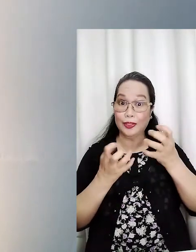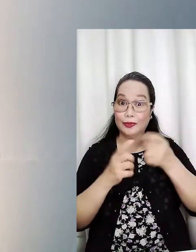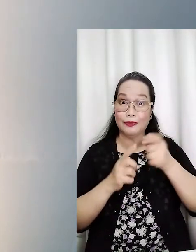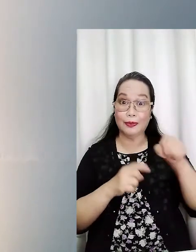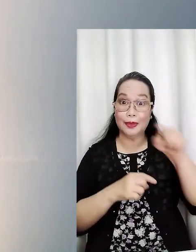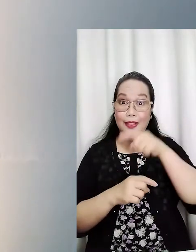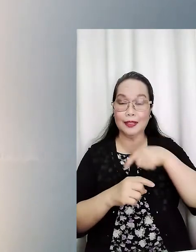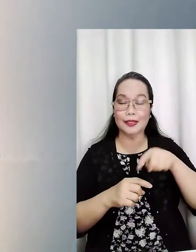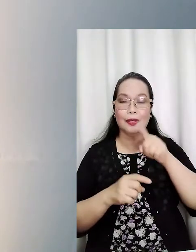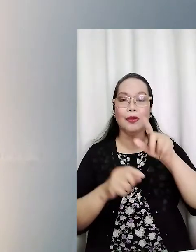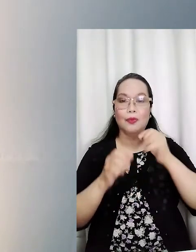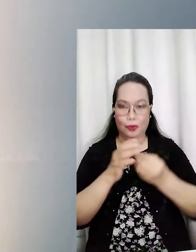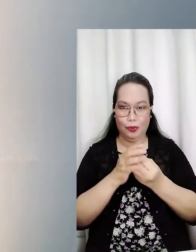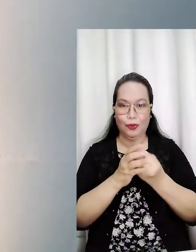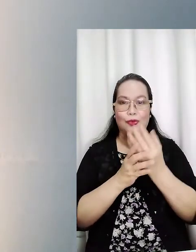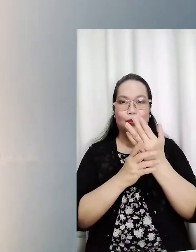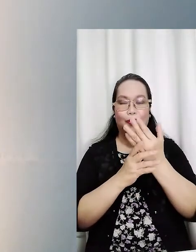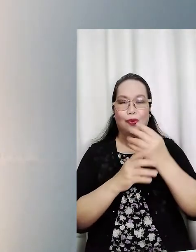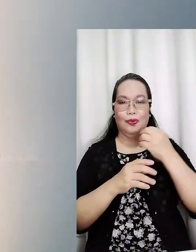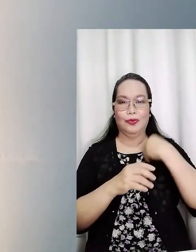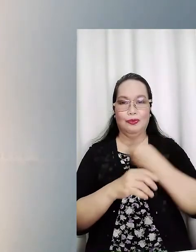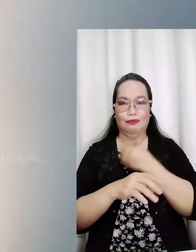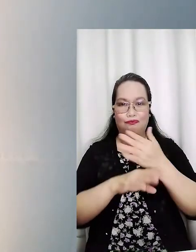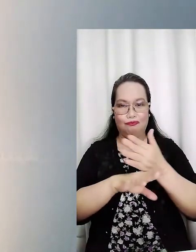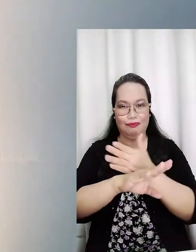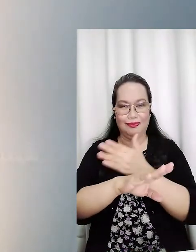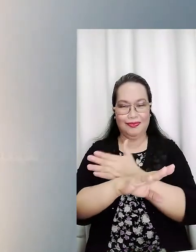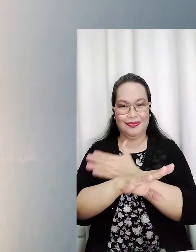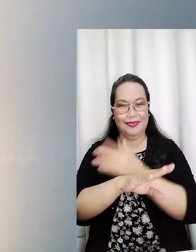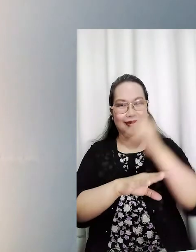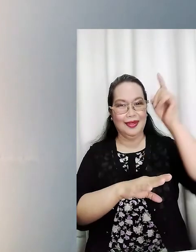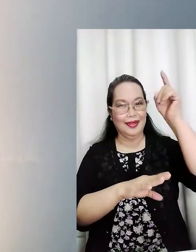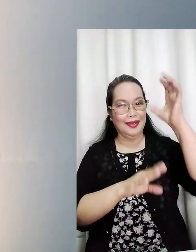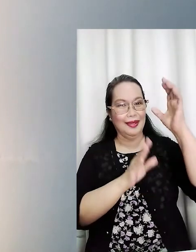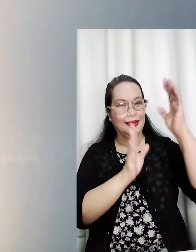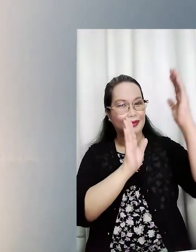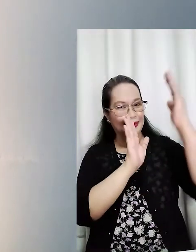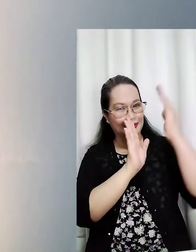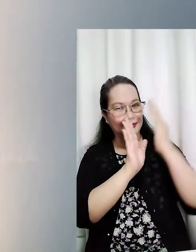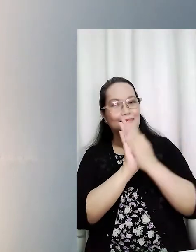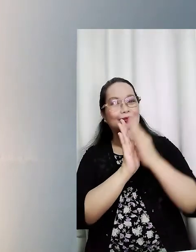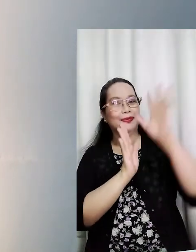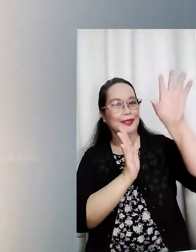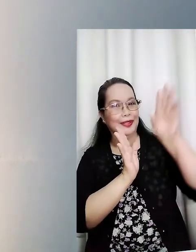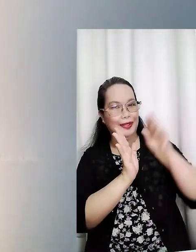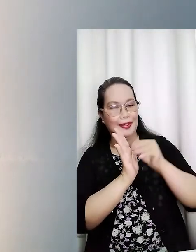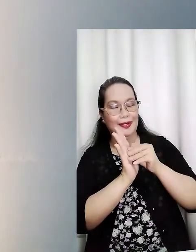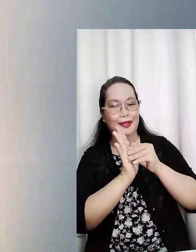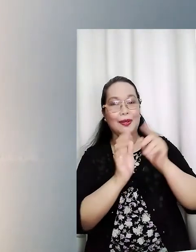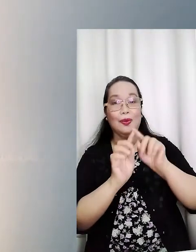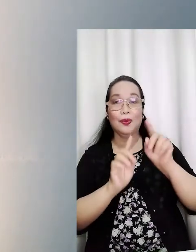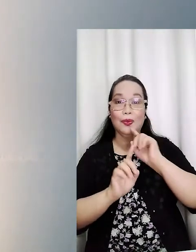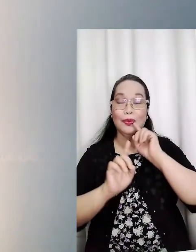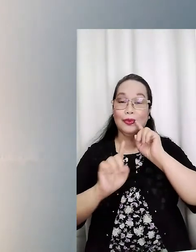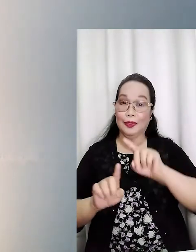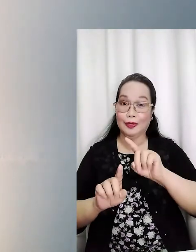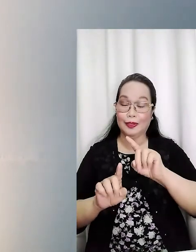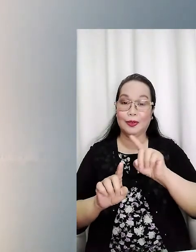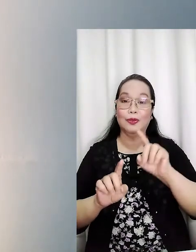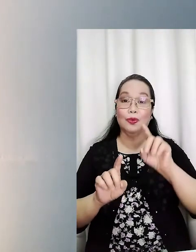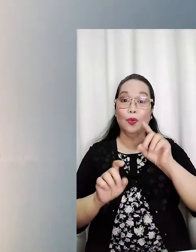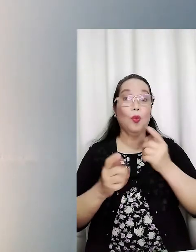Panginoon ay atin pong ma-develop sa atin ang karakter ng Panginoon. Hindi lang po dun sa gusto niyang bigay sa atin